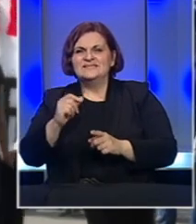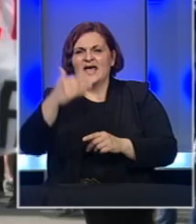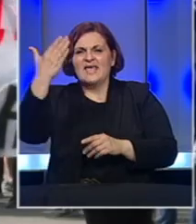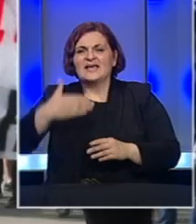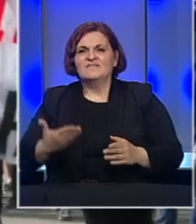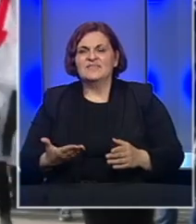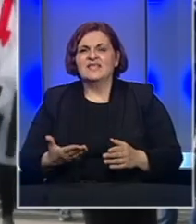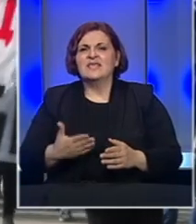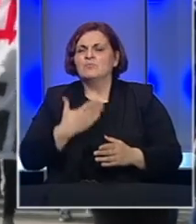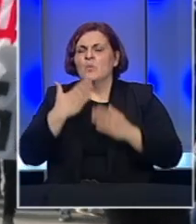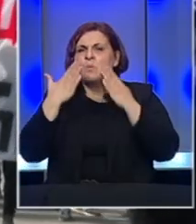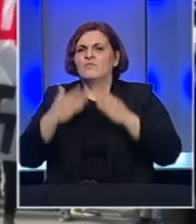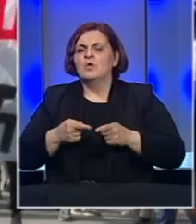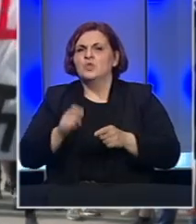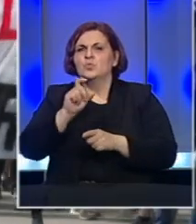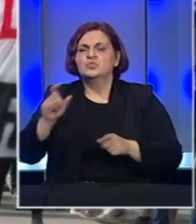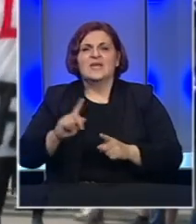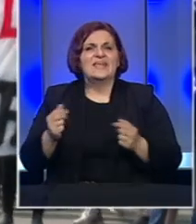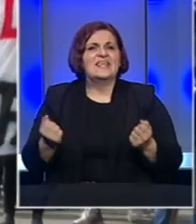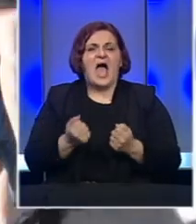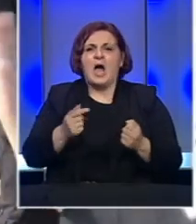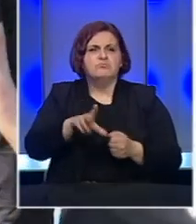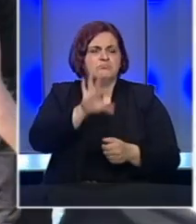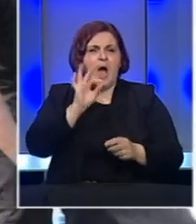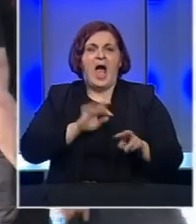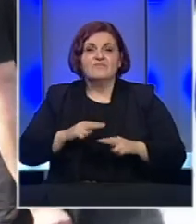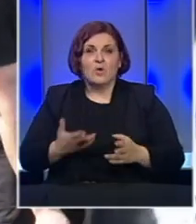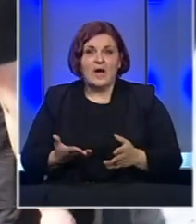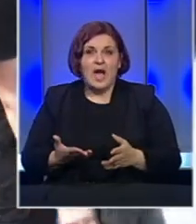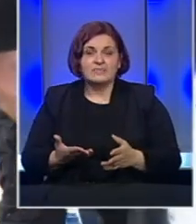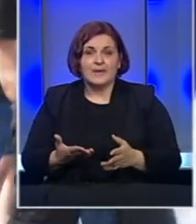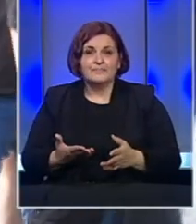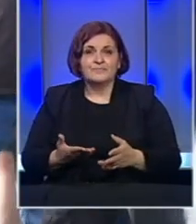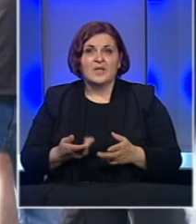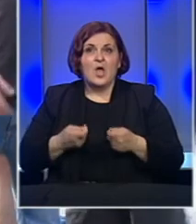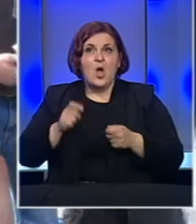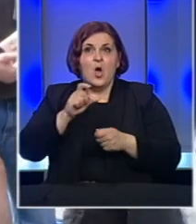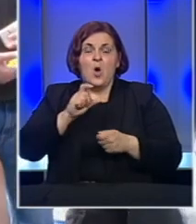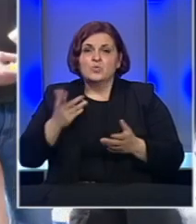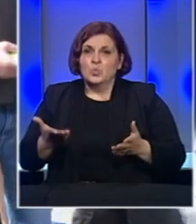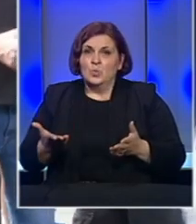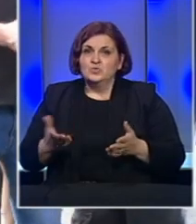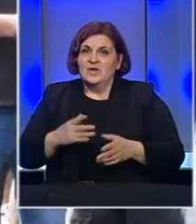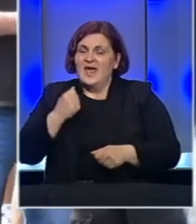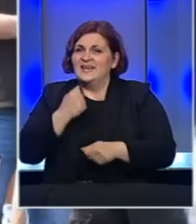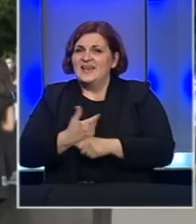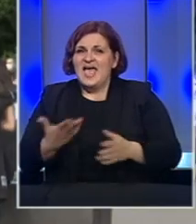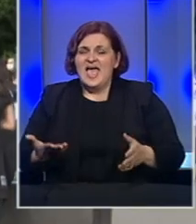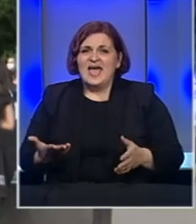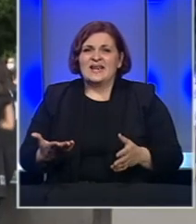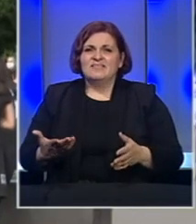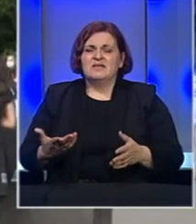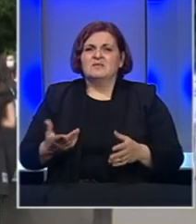ističe pružila puno povjerenja tužilaštvu i nije angažovala advokata. Međutim, tužilaštvo su optužili za nerad, traljavu